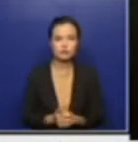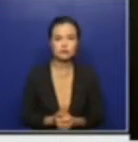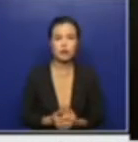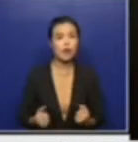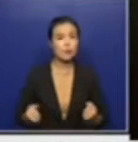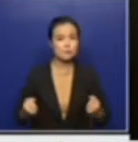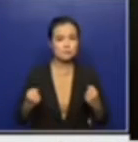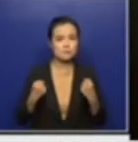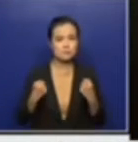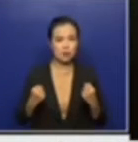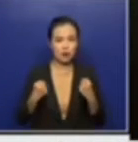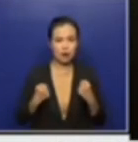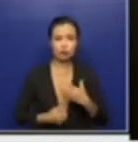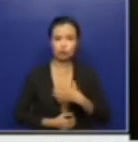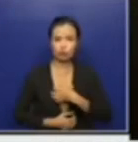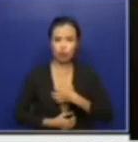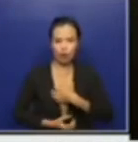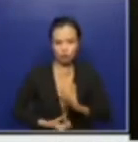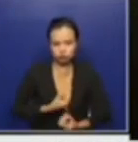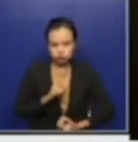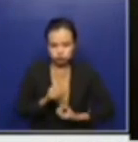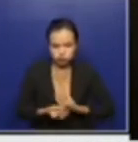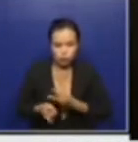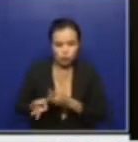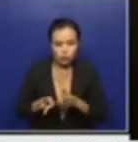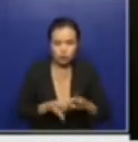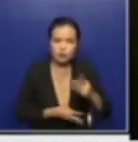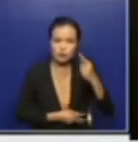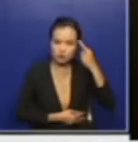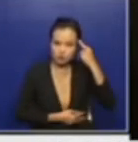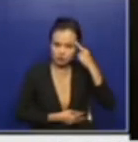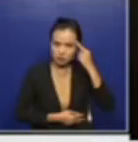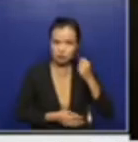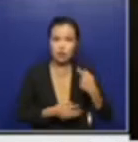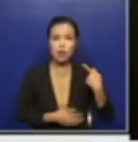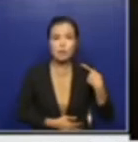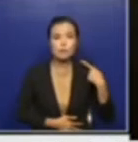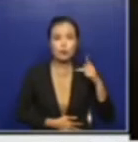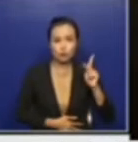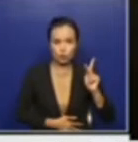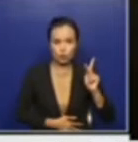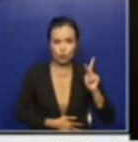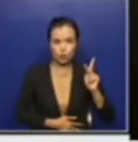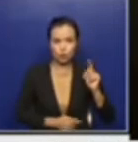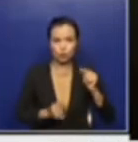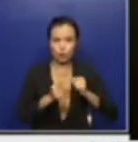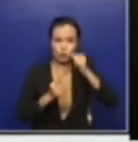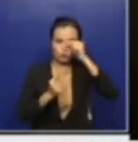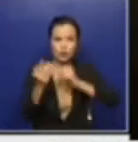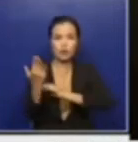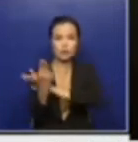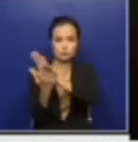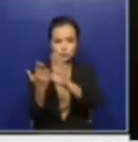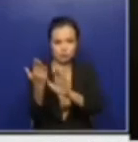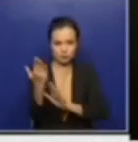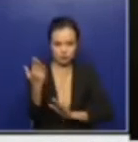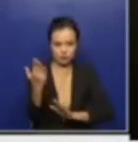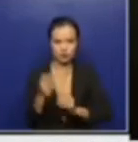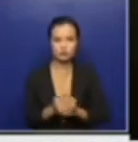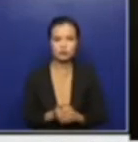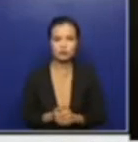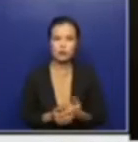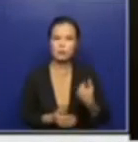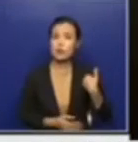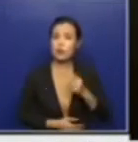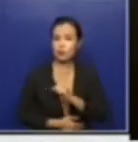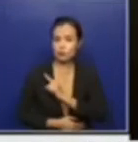พลังที่ต้องการแสดงความคิดเห็นที่เป็นประโยชน์ต่อประเทศชาติและก็มีบท